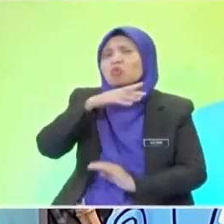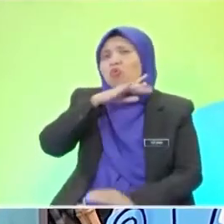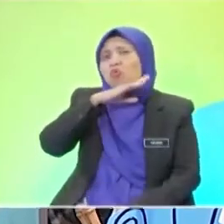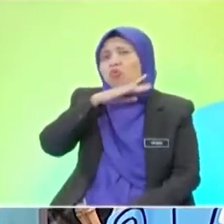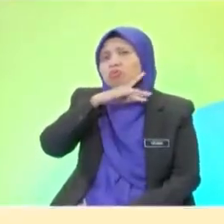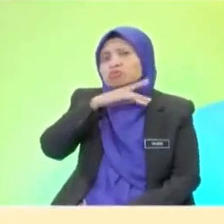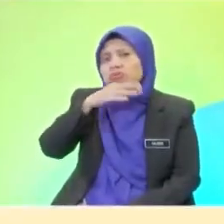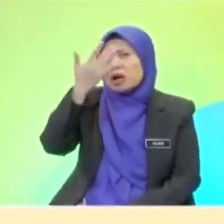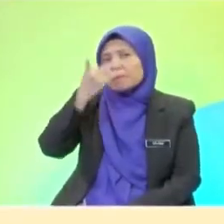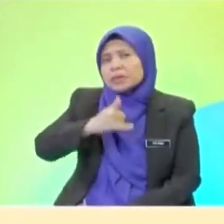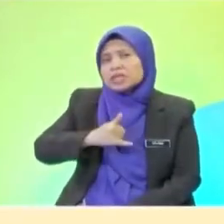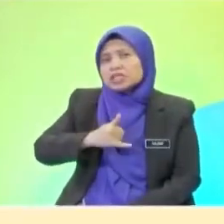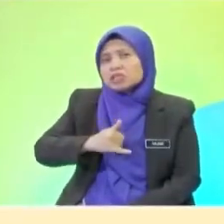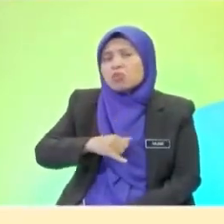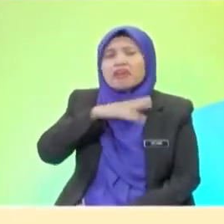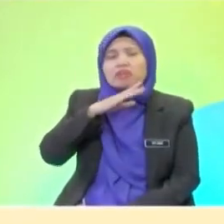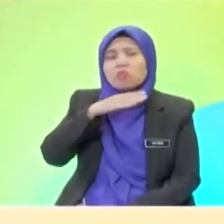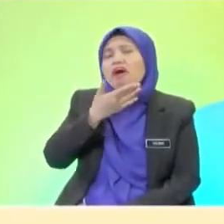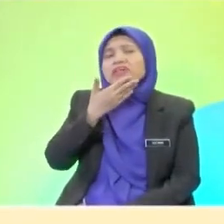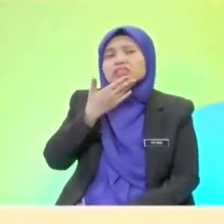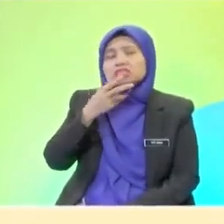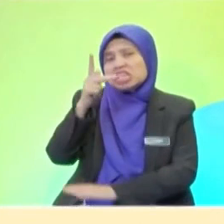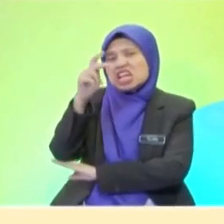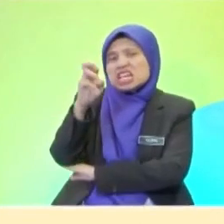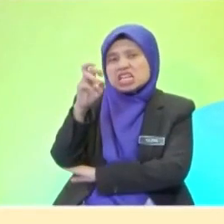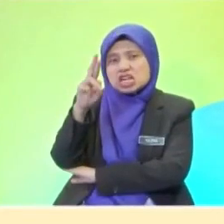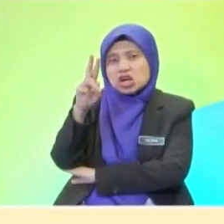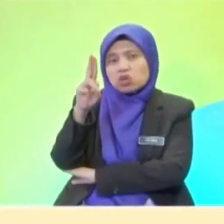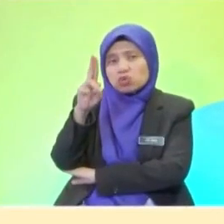mengapa laut biru menjadi keruh ada sesuatu